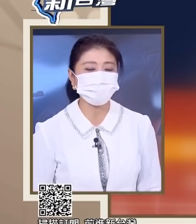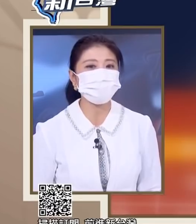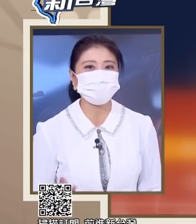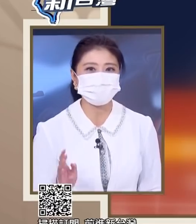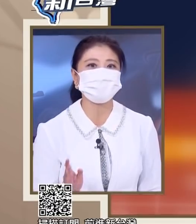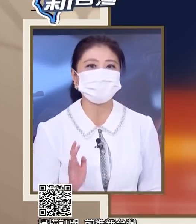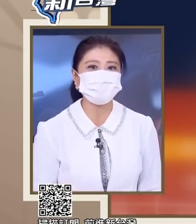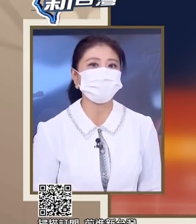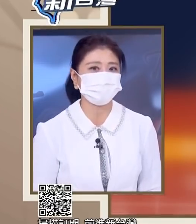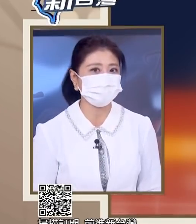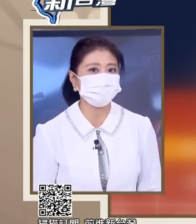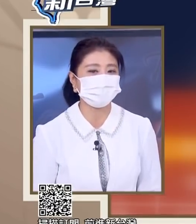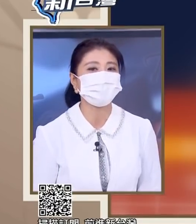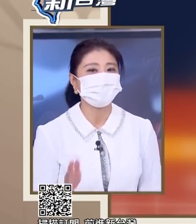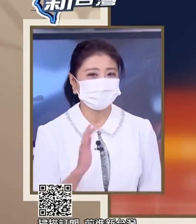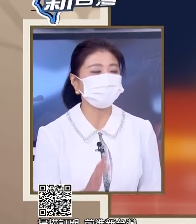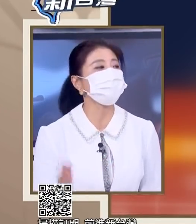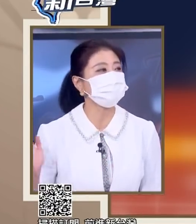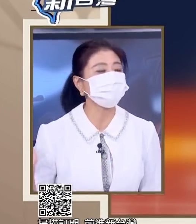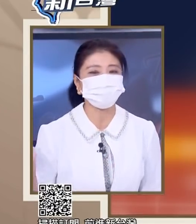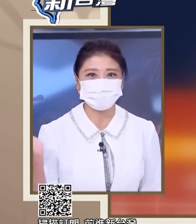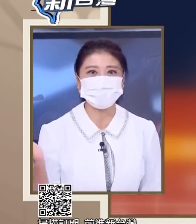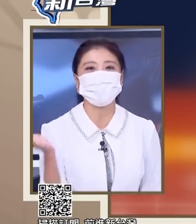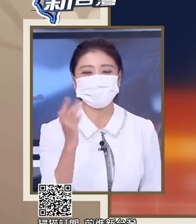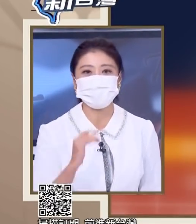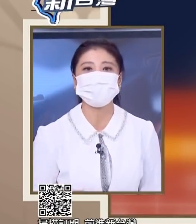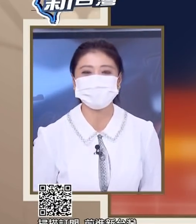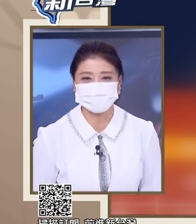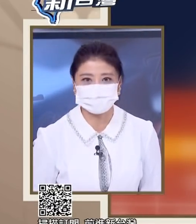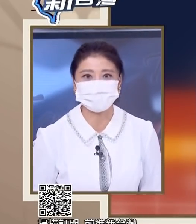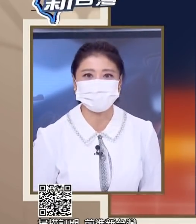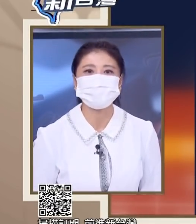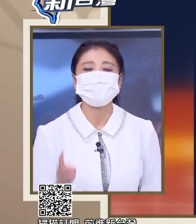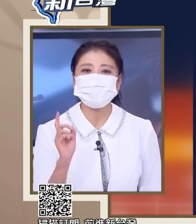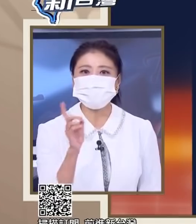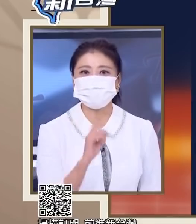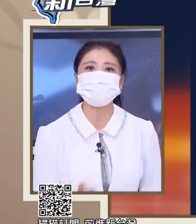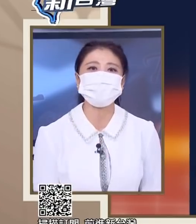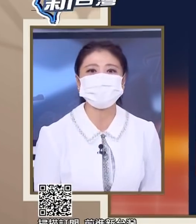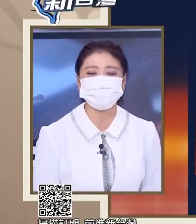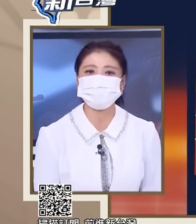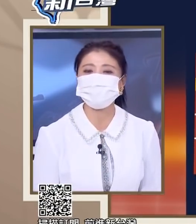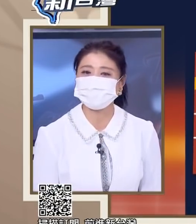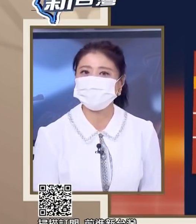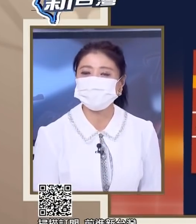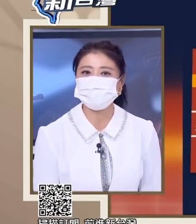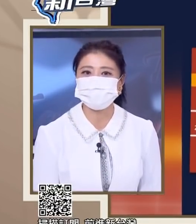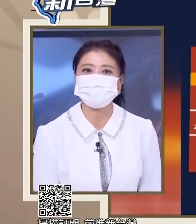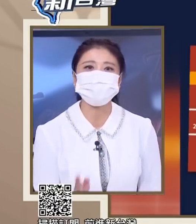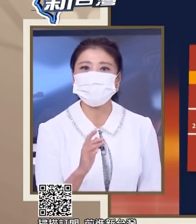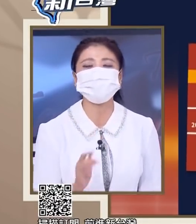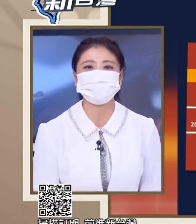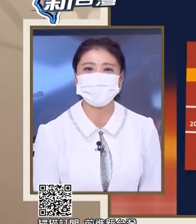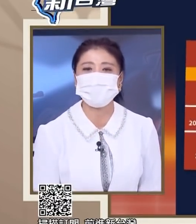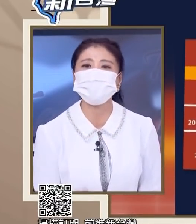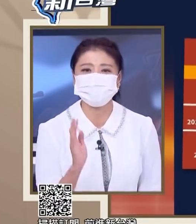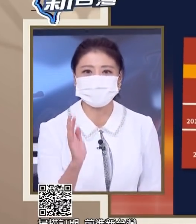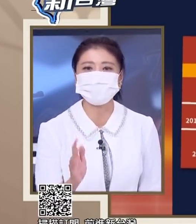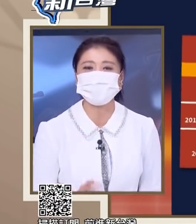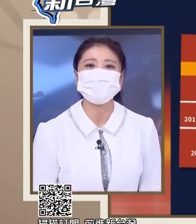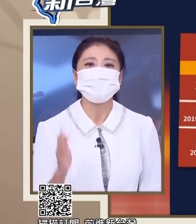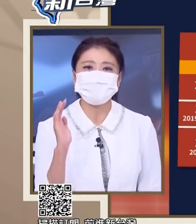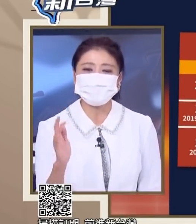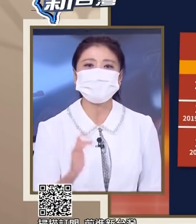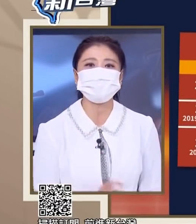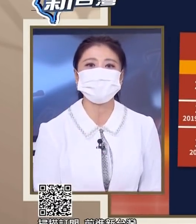同。比如说，确实这一次的选举哦，连胜文是属于意外插花进来的。但是有一个人的角色叫做严宽恒，你不能忘记他。为什么